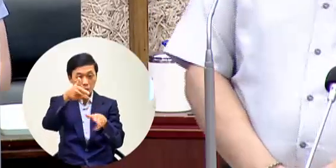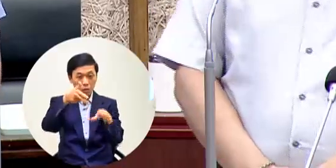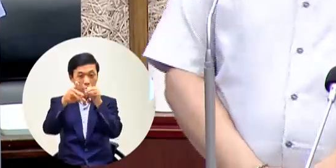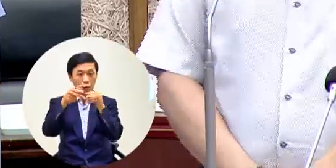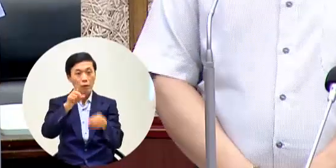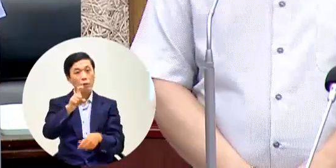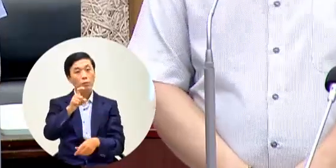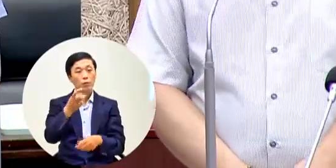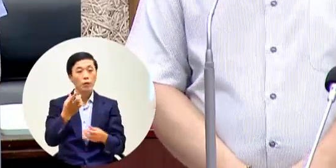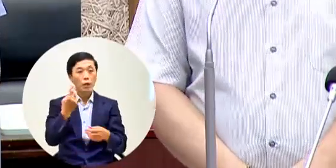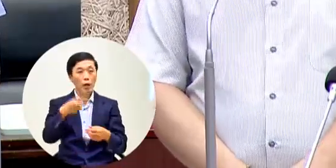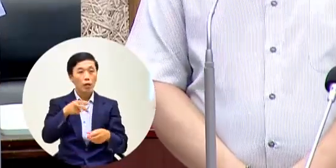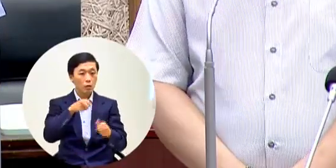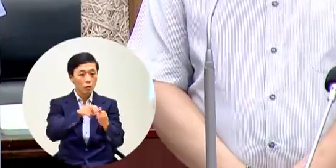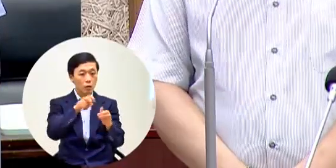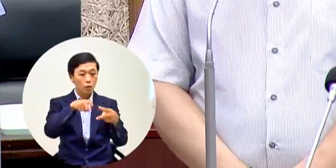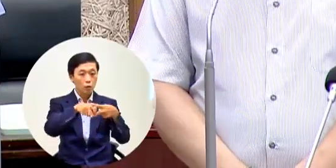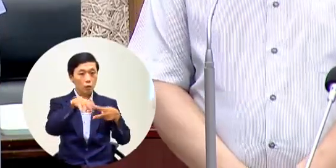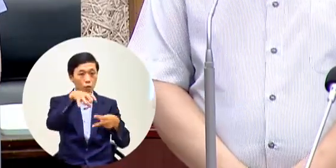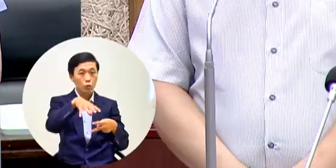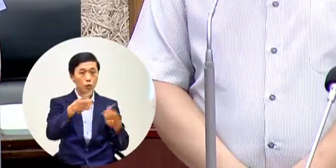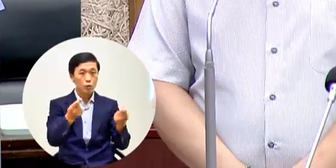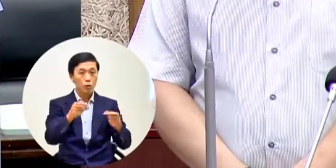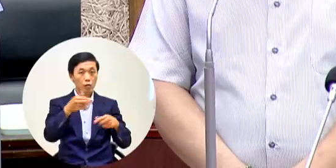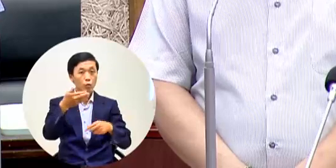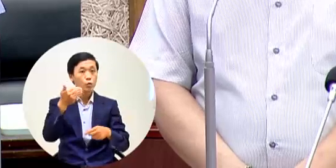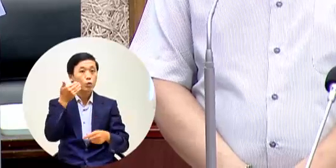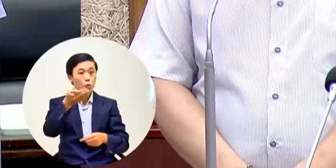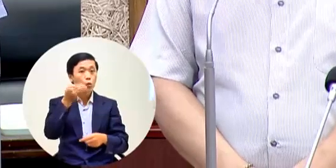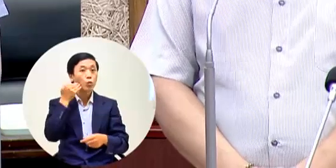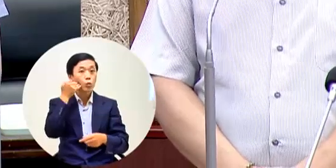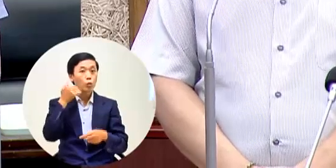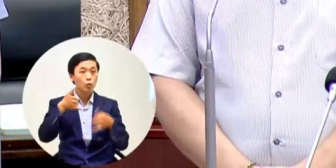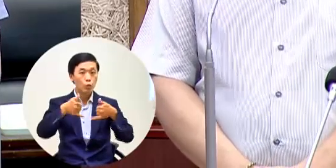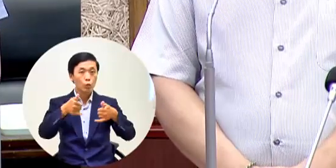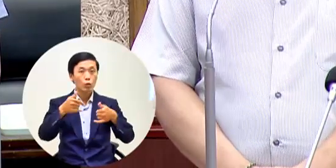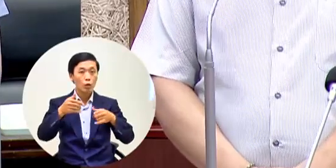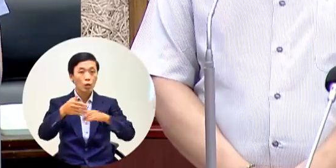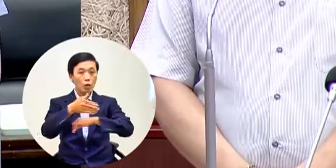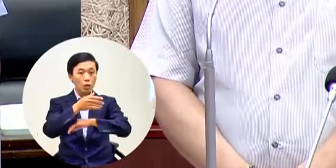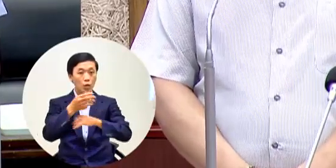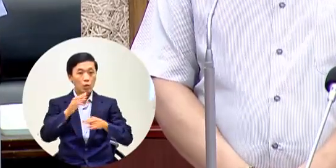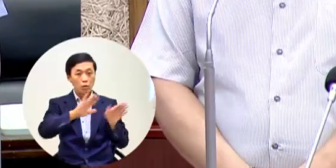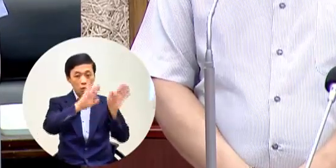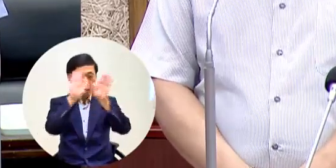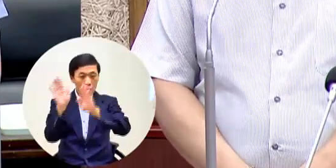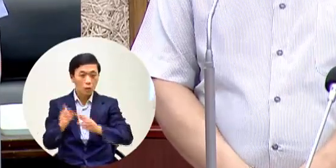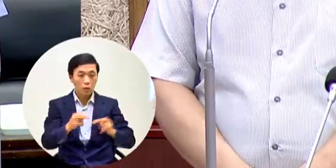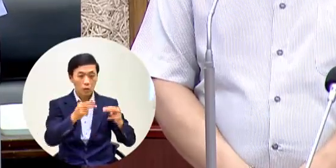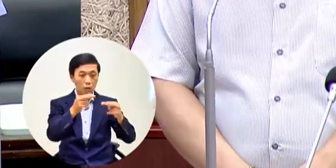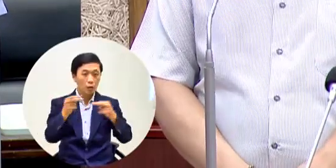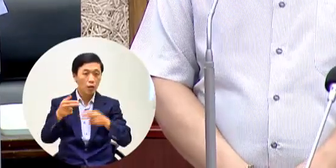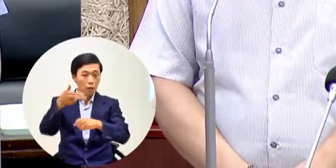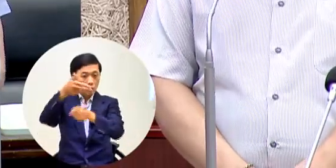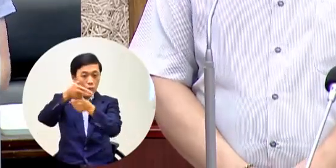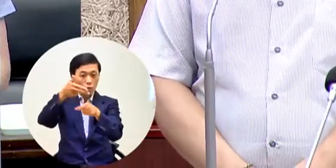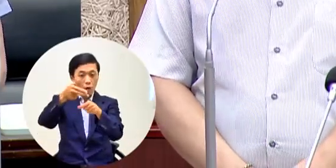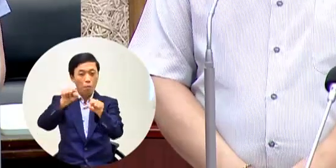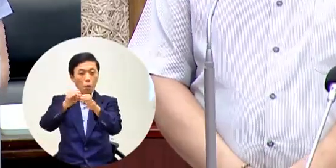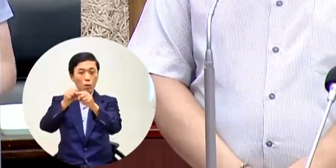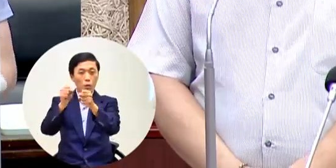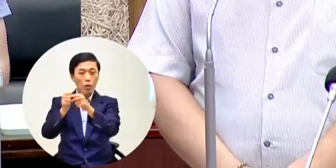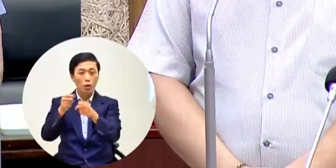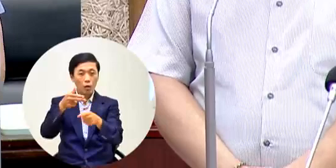也是哦，养工处往这边九如路这个景观改造嘛，话拢挖断去，计个监视器要调拢调无，那希